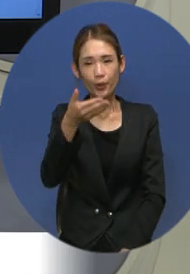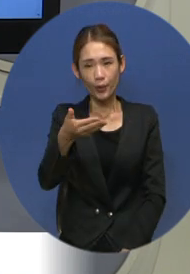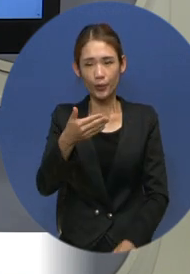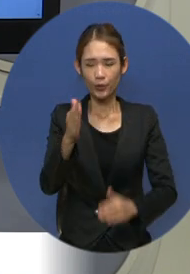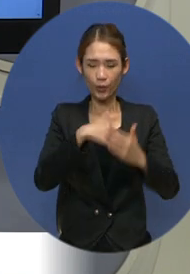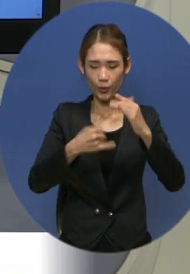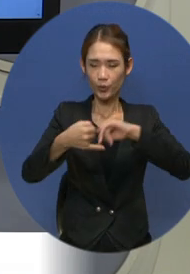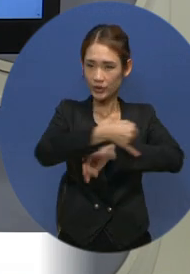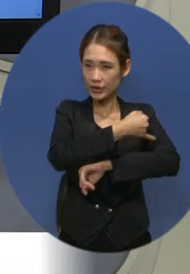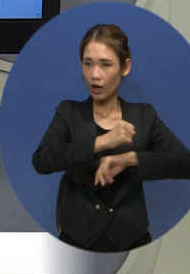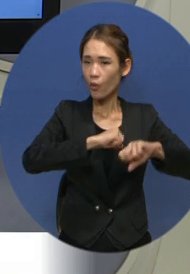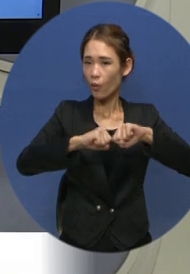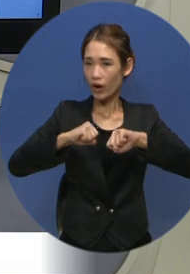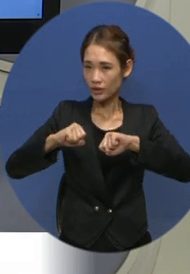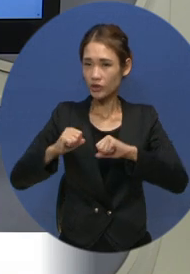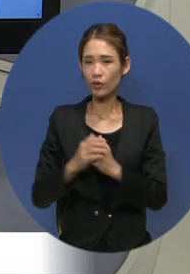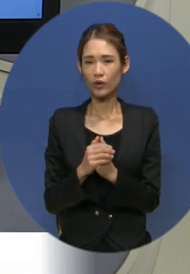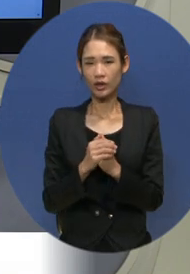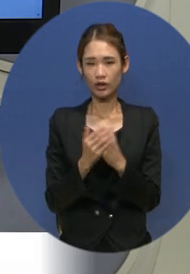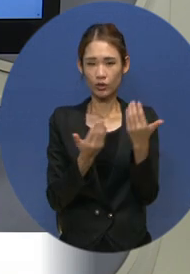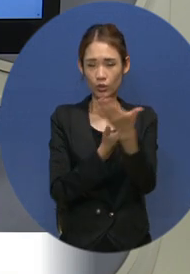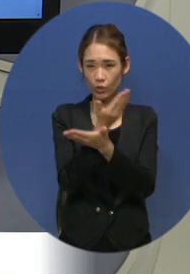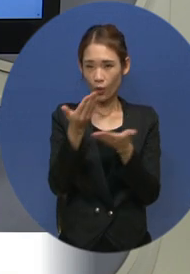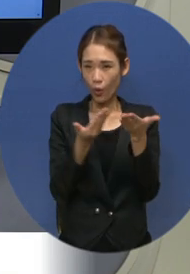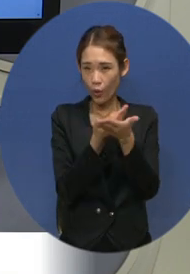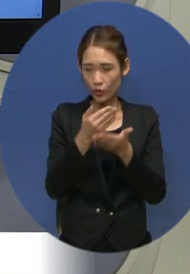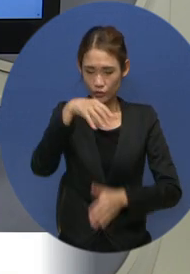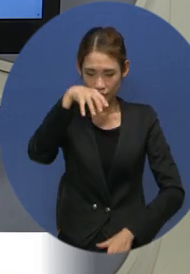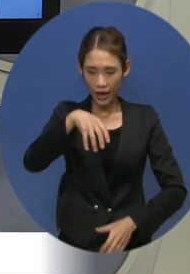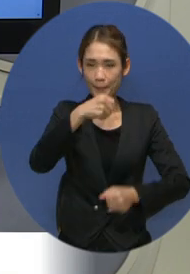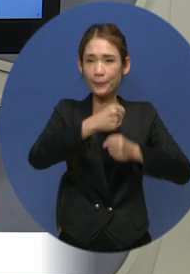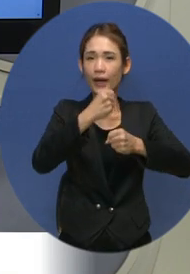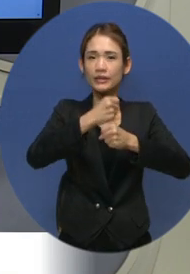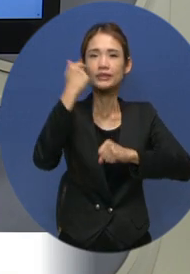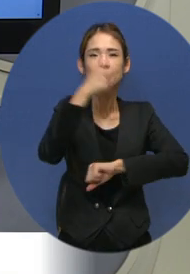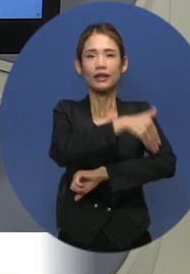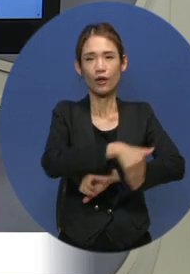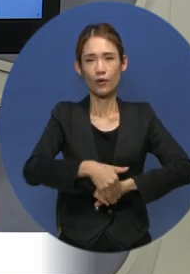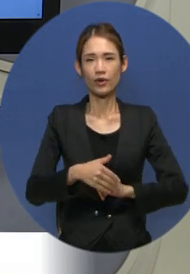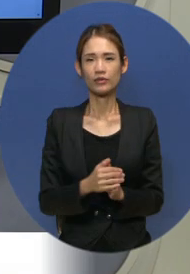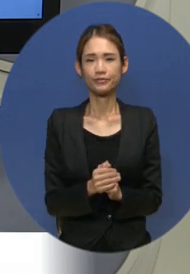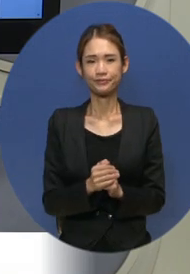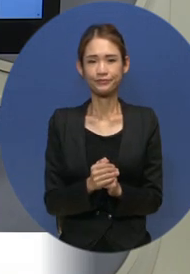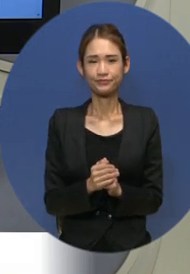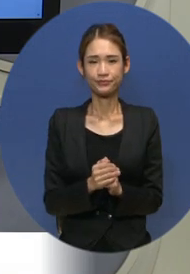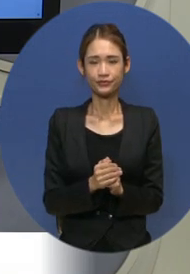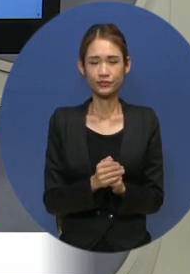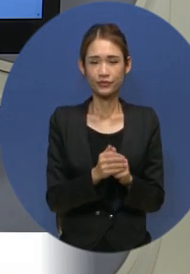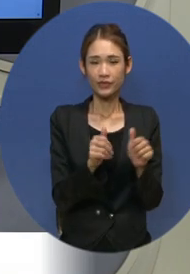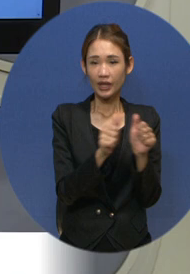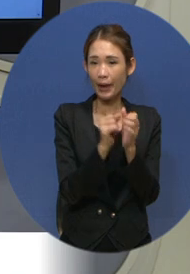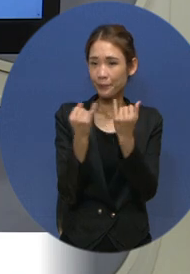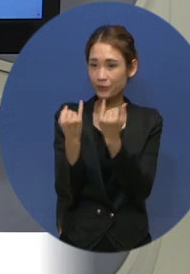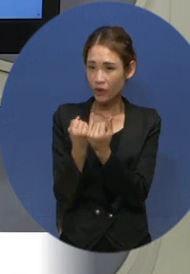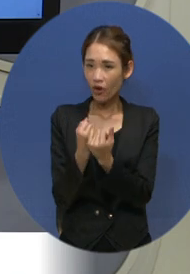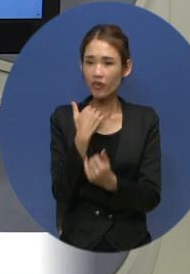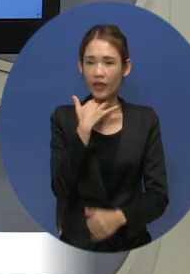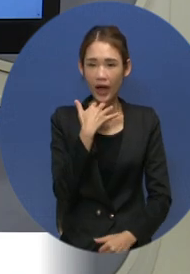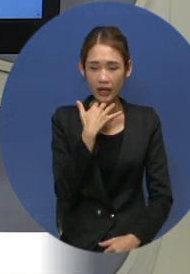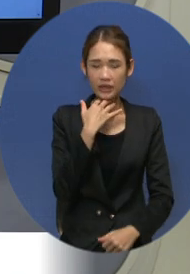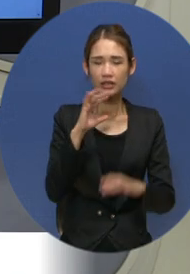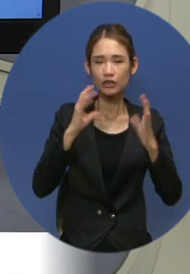디자인 산업 활성화와 교류의 장으로 만들 예정입니다 성별과 연령 국적